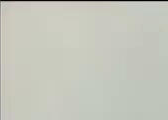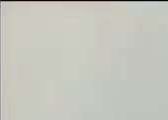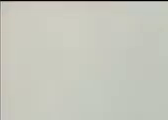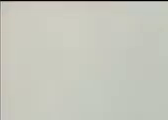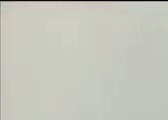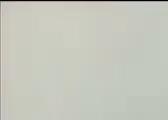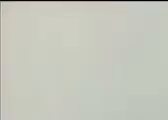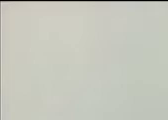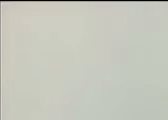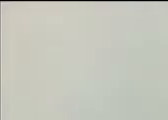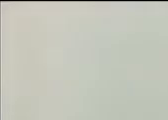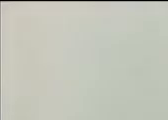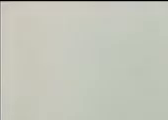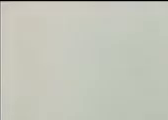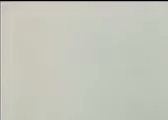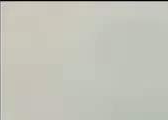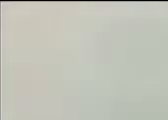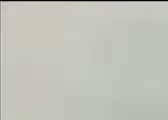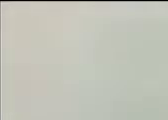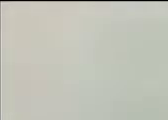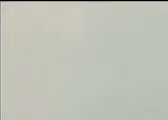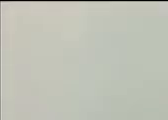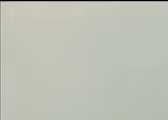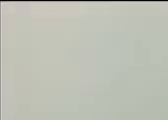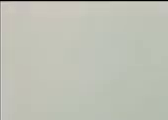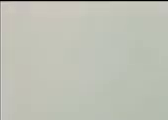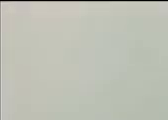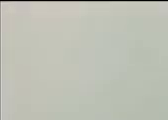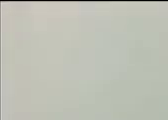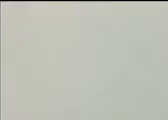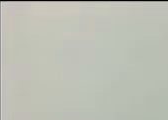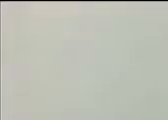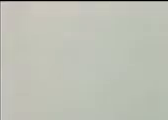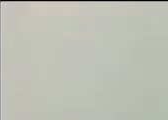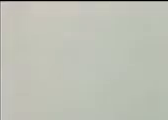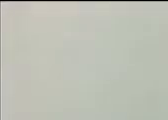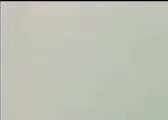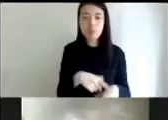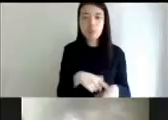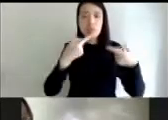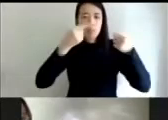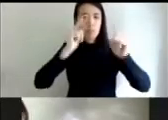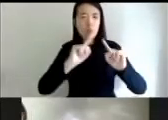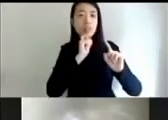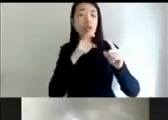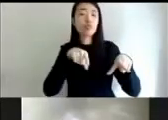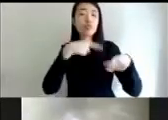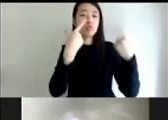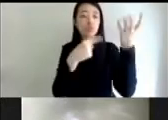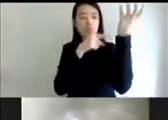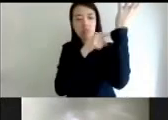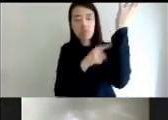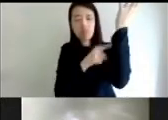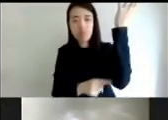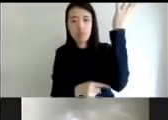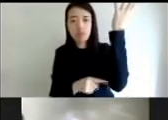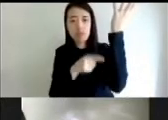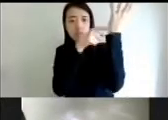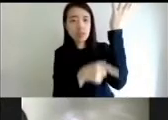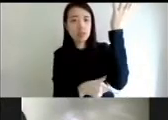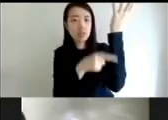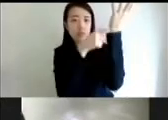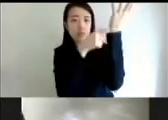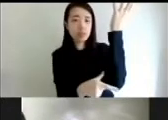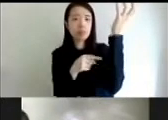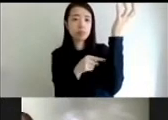那跟著呢，有一個樹幹的部分啦，咁有一個樹幹嘅部分